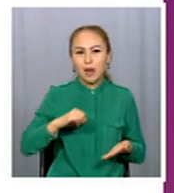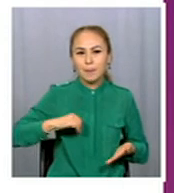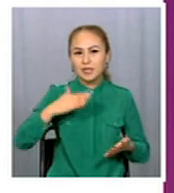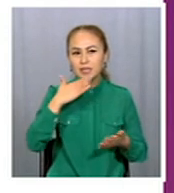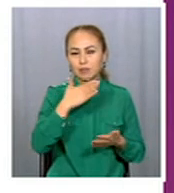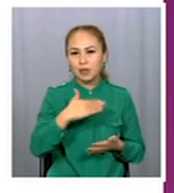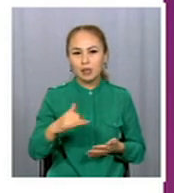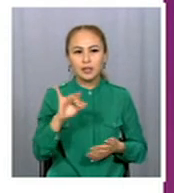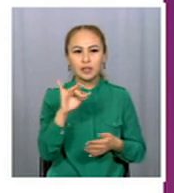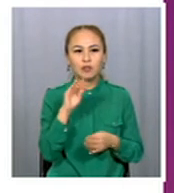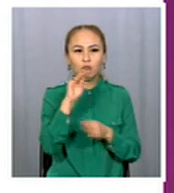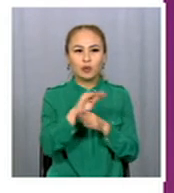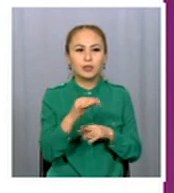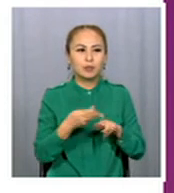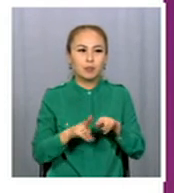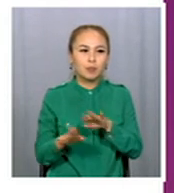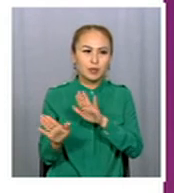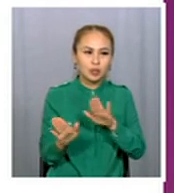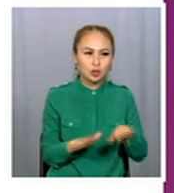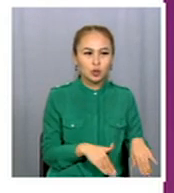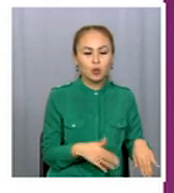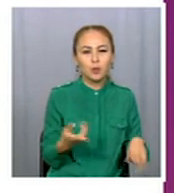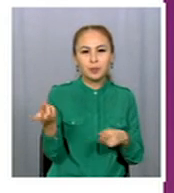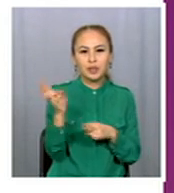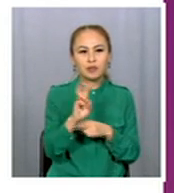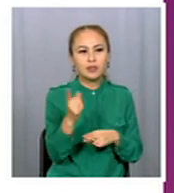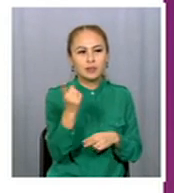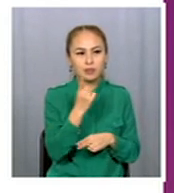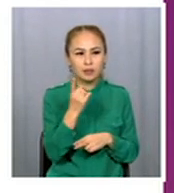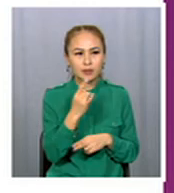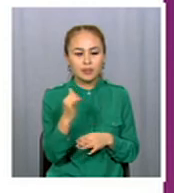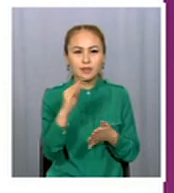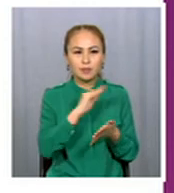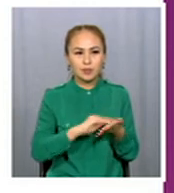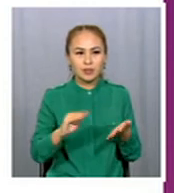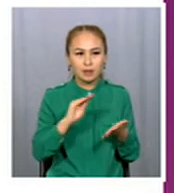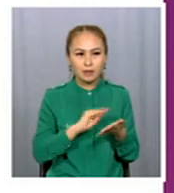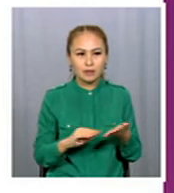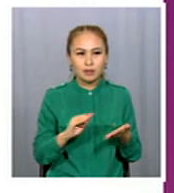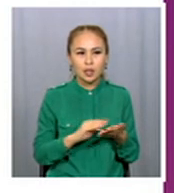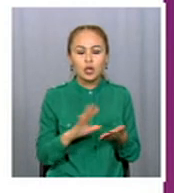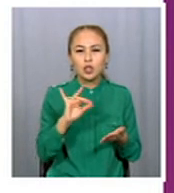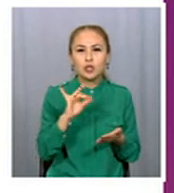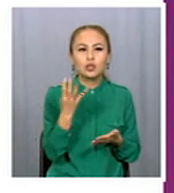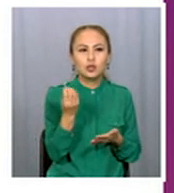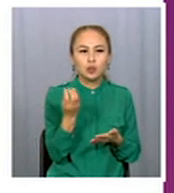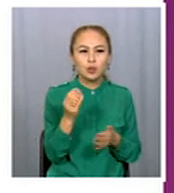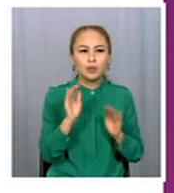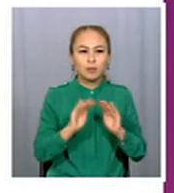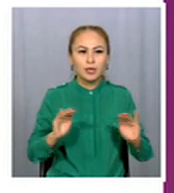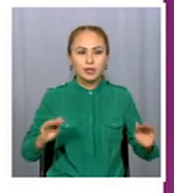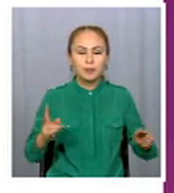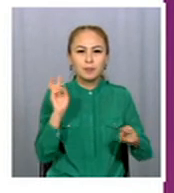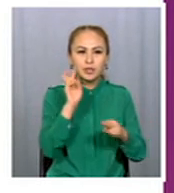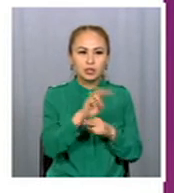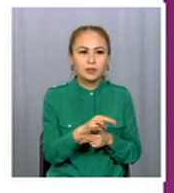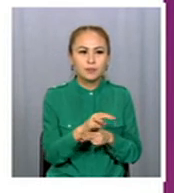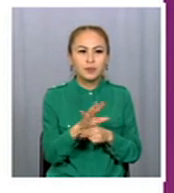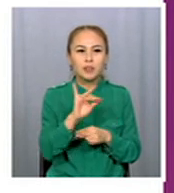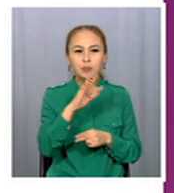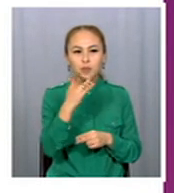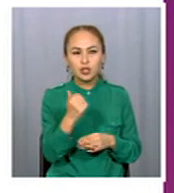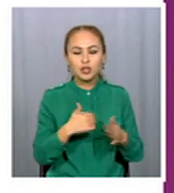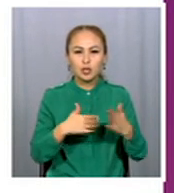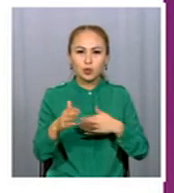самых смелых. И вот я пришел первым в секцию и записался. И еще ребята пришли,